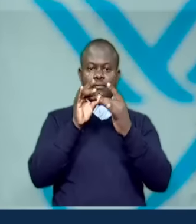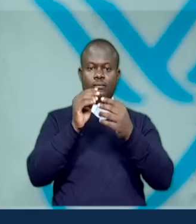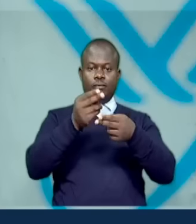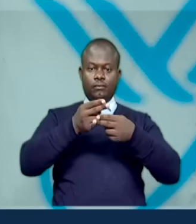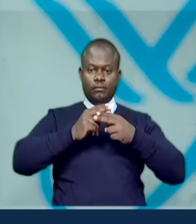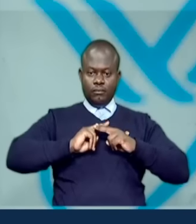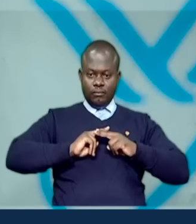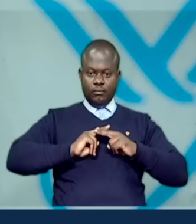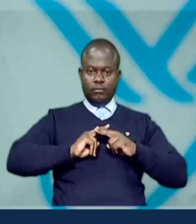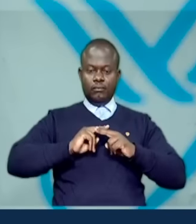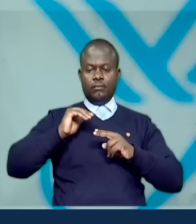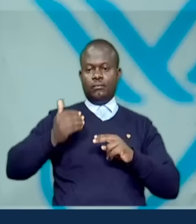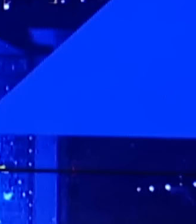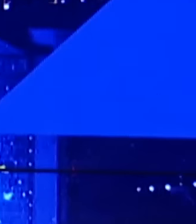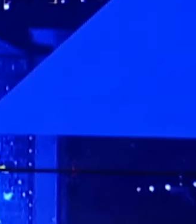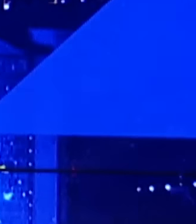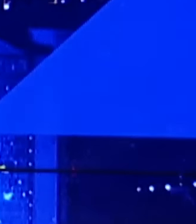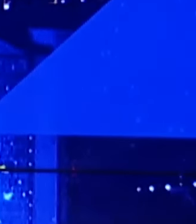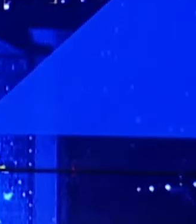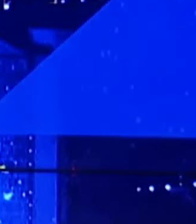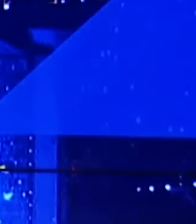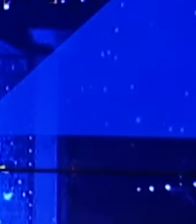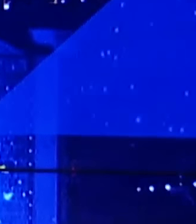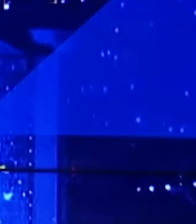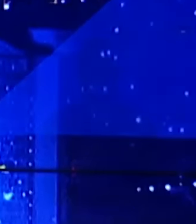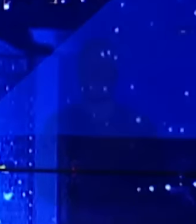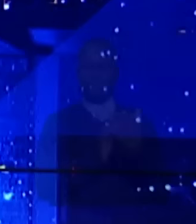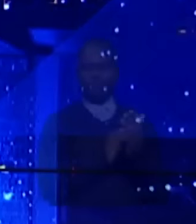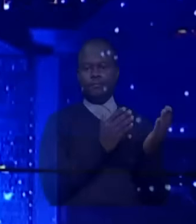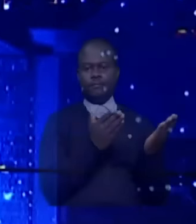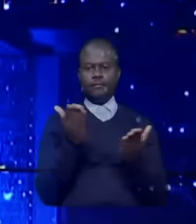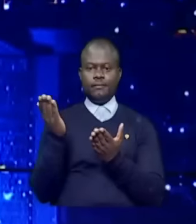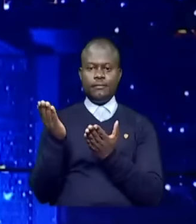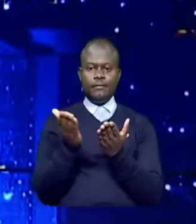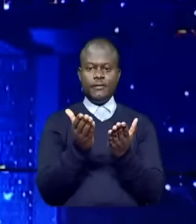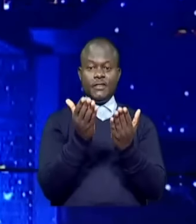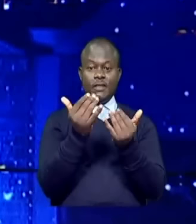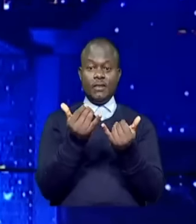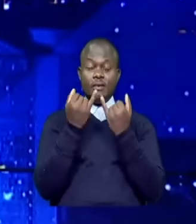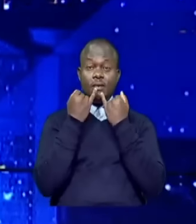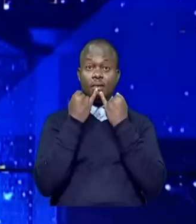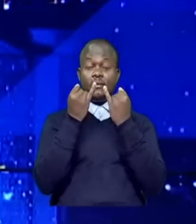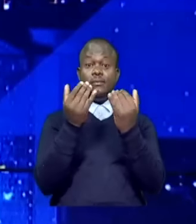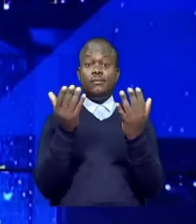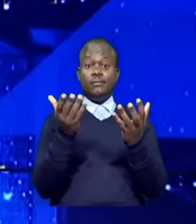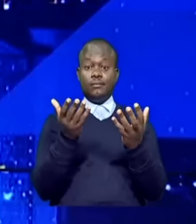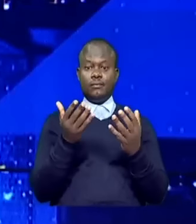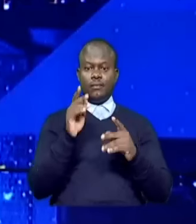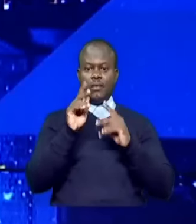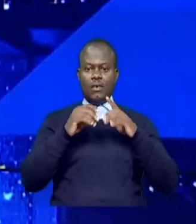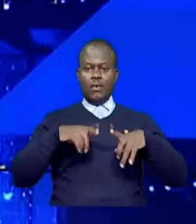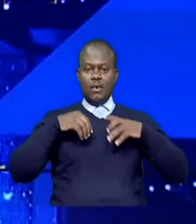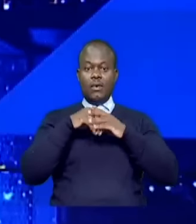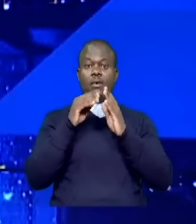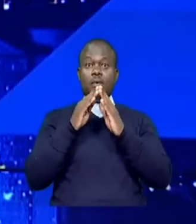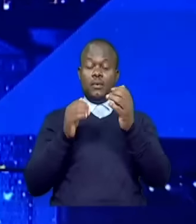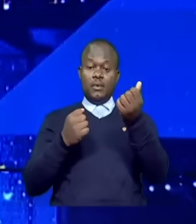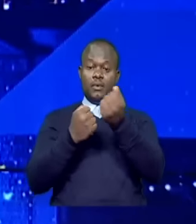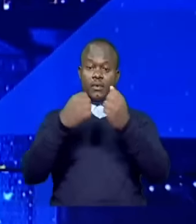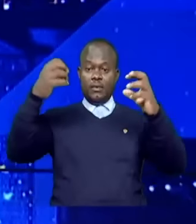nguzanyo z'abagore. Ikaze nanone muri aya makuru, reka tubabwire ko abatuye mu mijyi yunganira